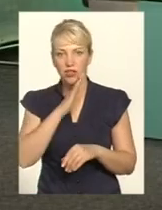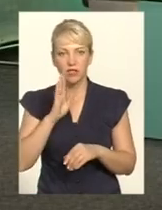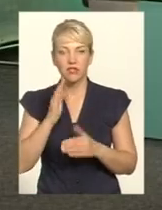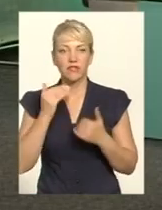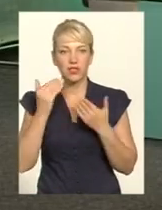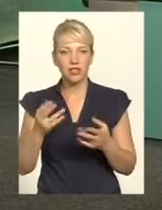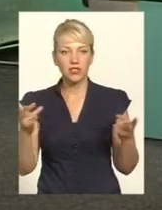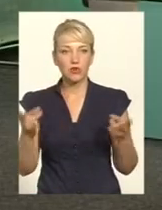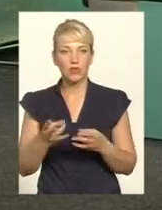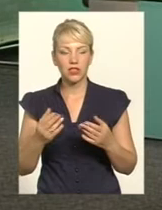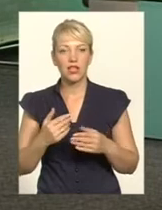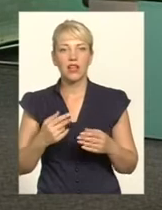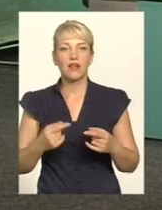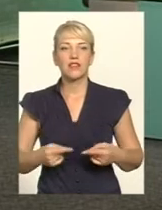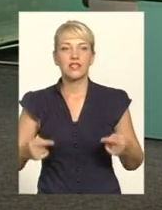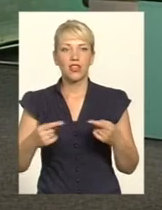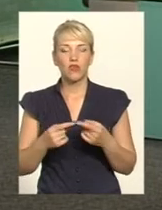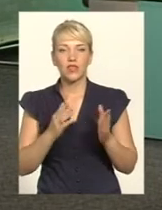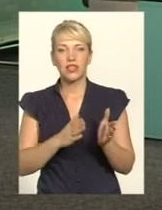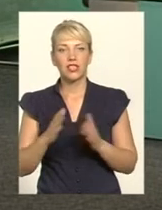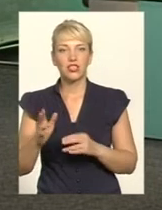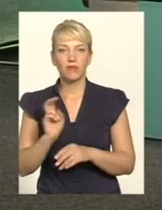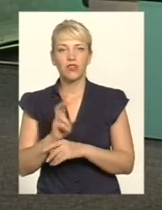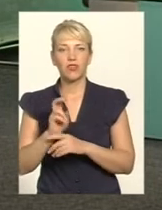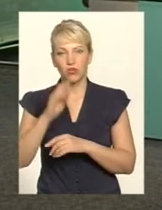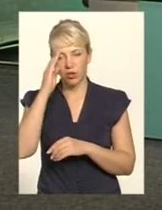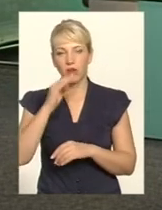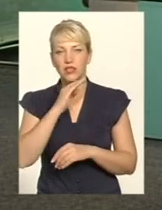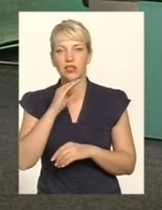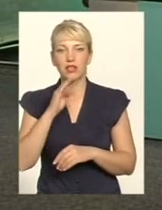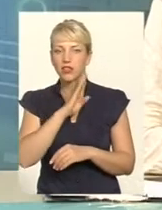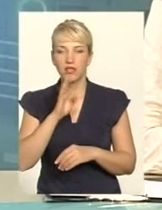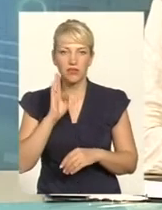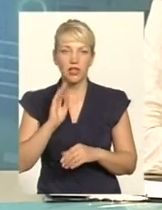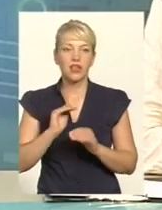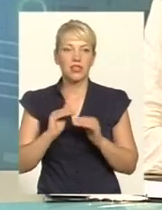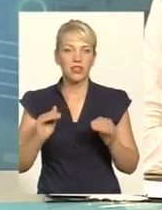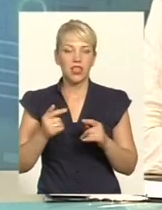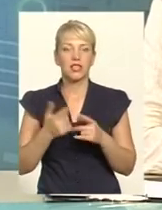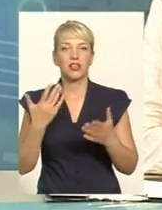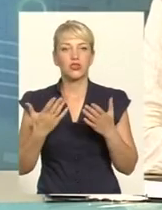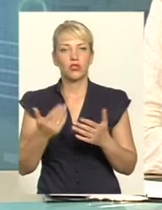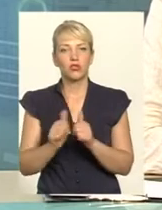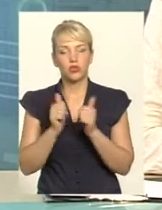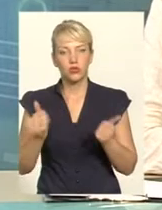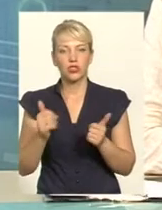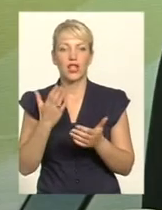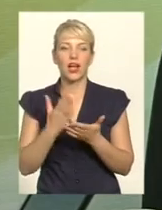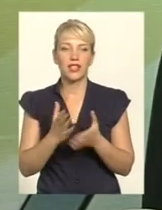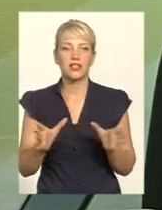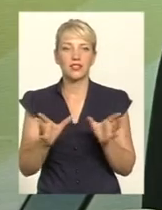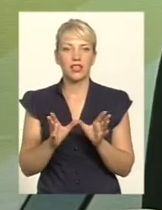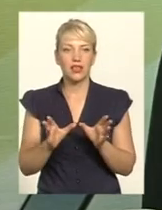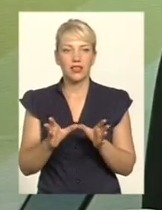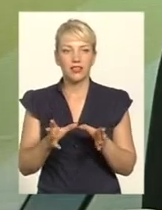з необхідності встановити режим відвідування дітей, якщо вони розлучилися з дружиною, а є спільні діти або дитина. І хто